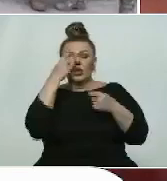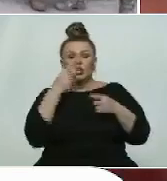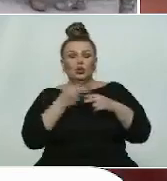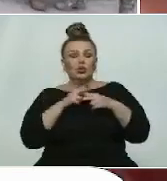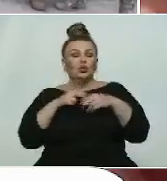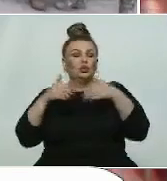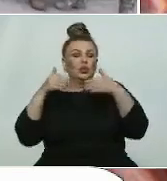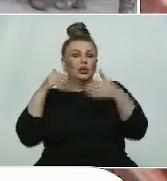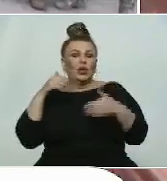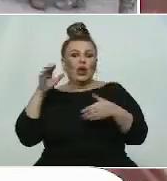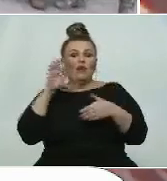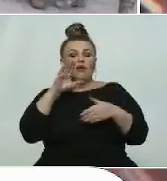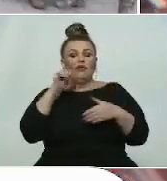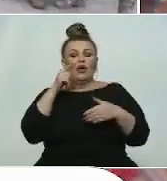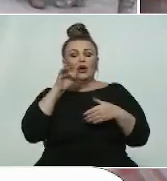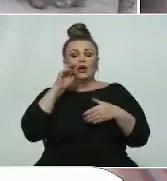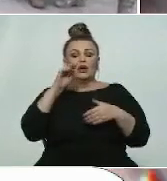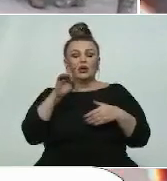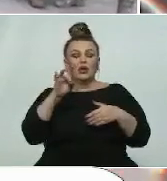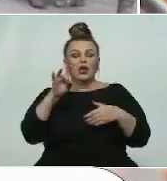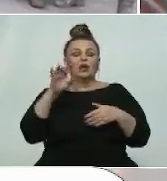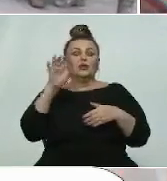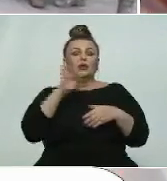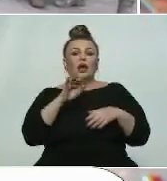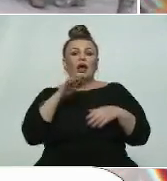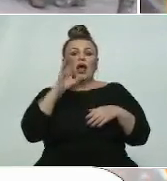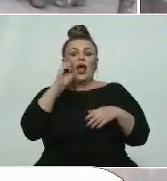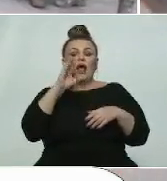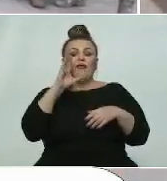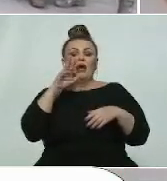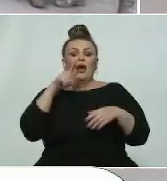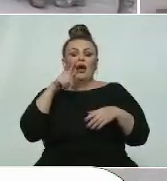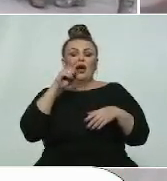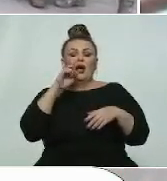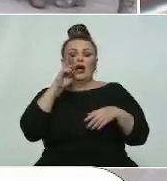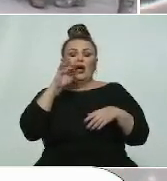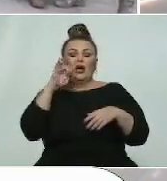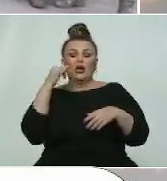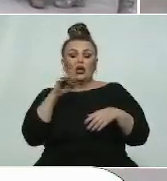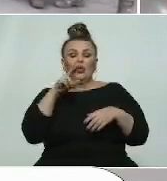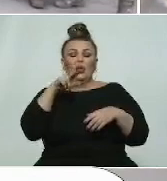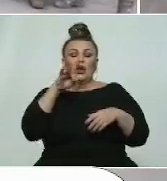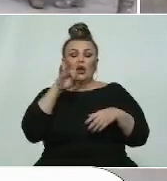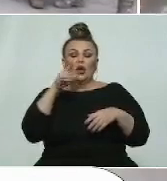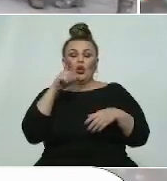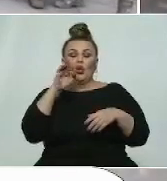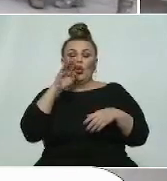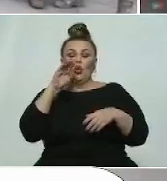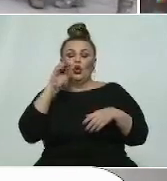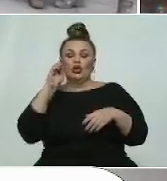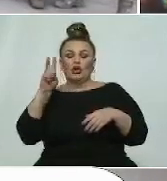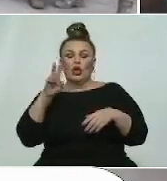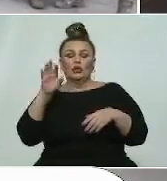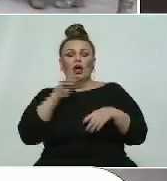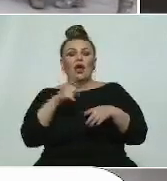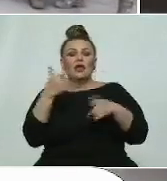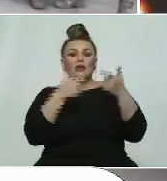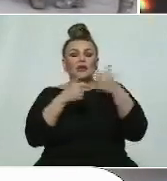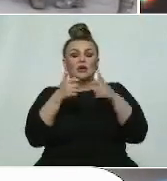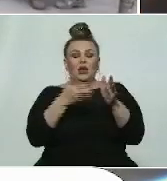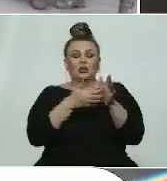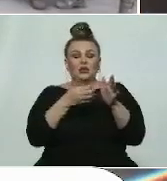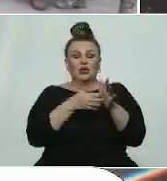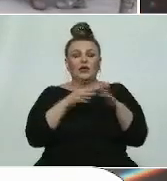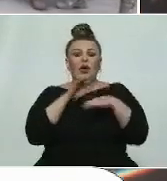bundan əvvəl Wagner'in rəhbəri Yevgeni Prigojin açıqlama verərək qeyd etmişdi ki, silah sursat çatışmazlığından Artyom